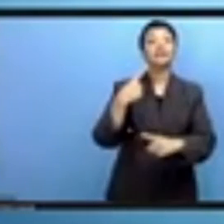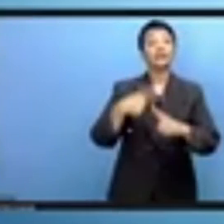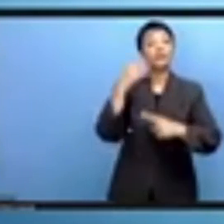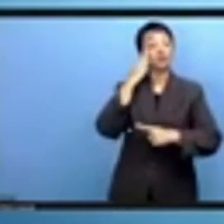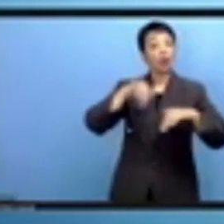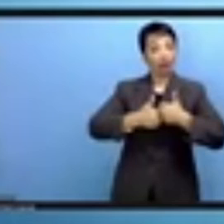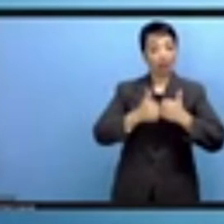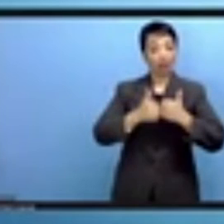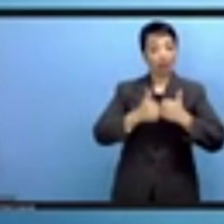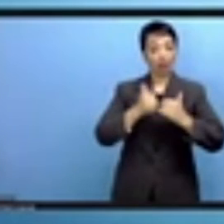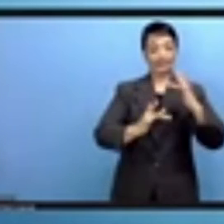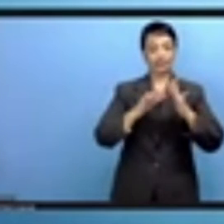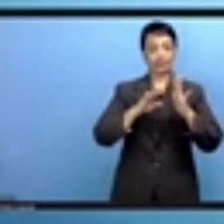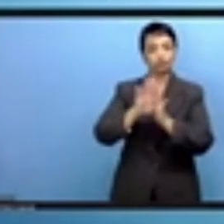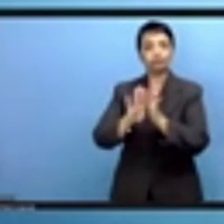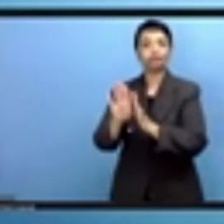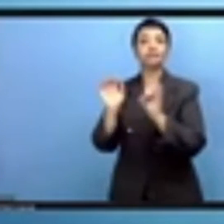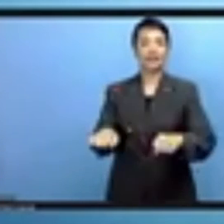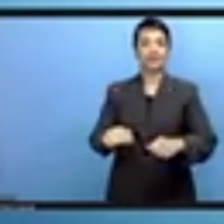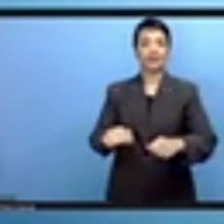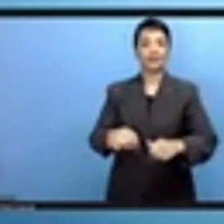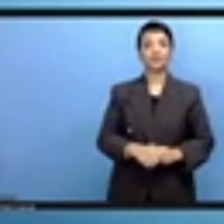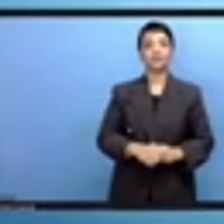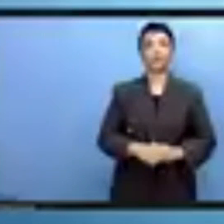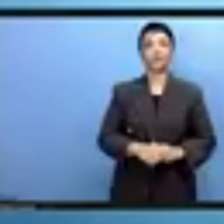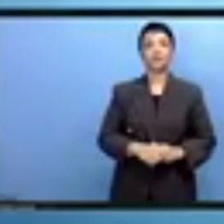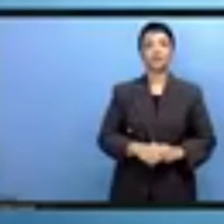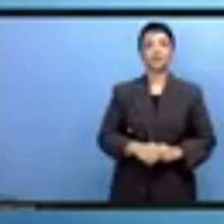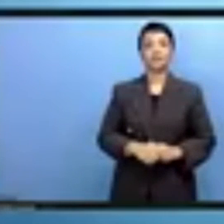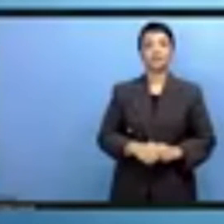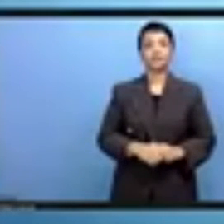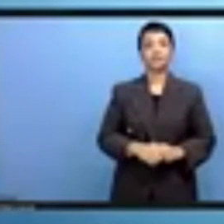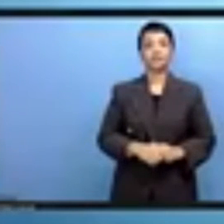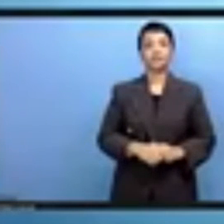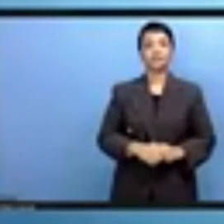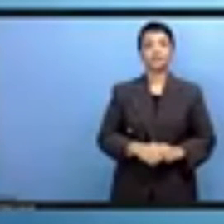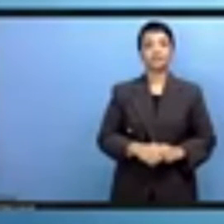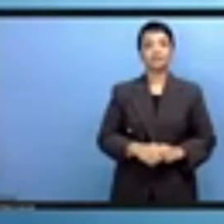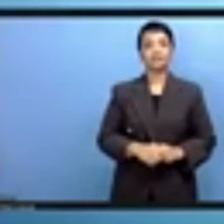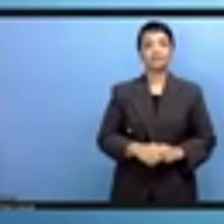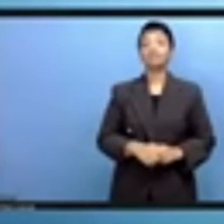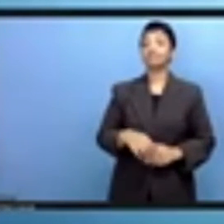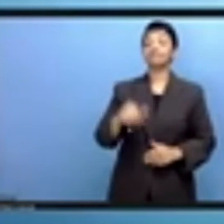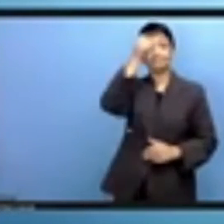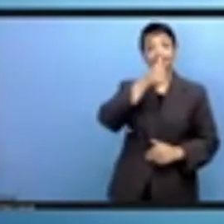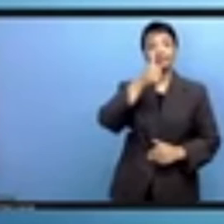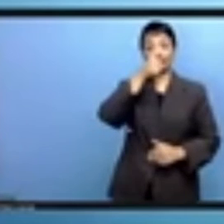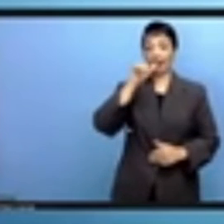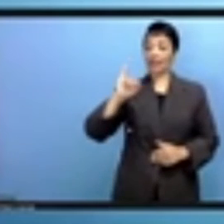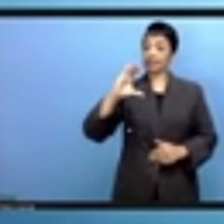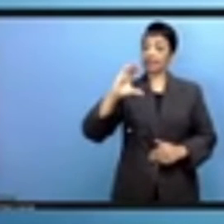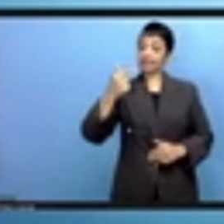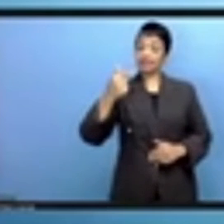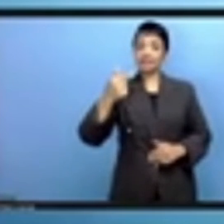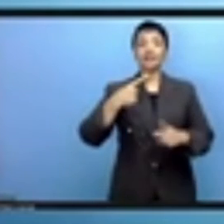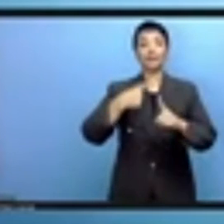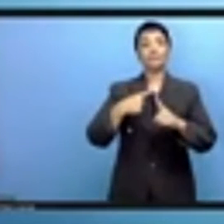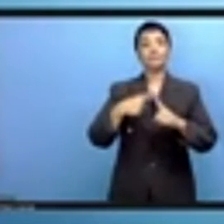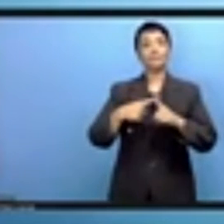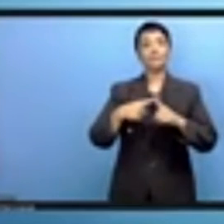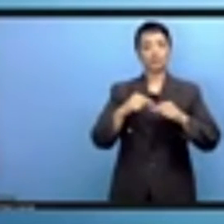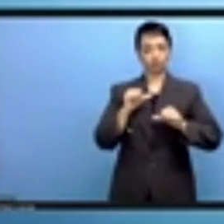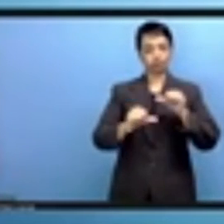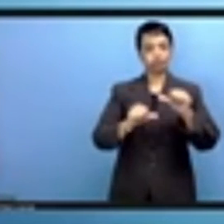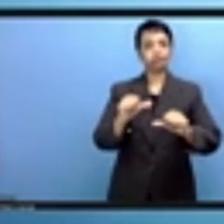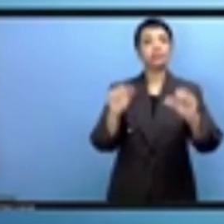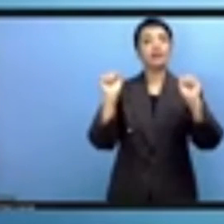我们的各方各面的发展取得最长足的进展，而互联网是和通信技术是最关